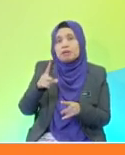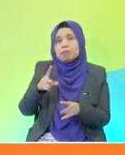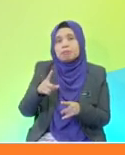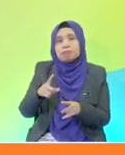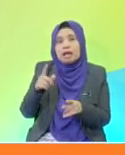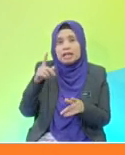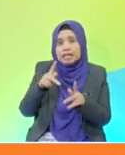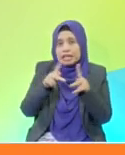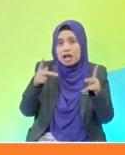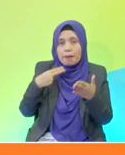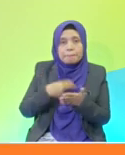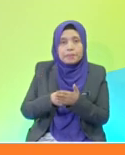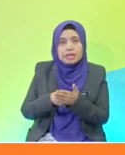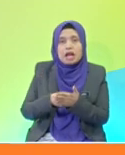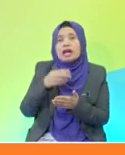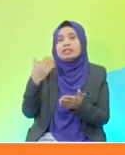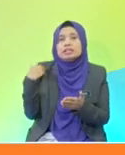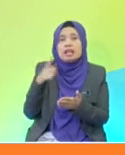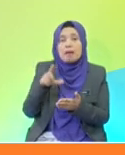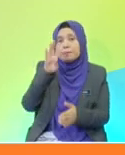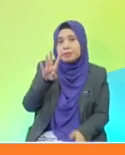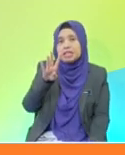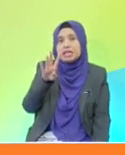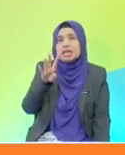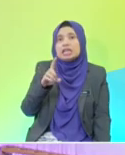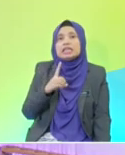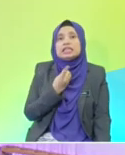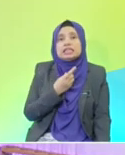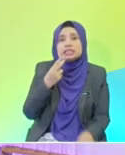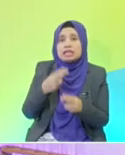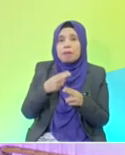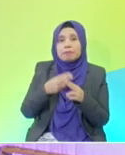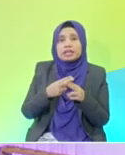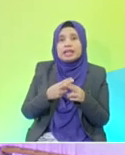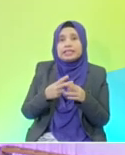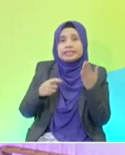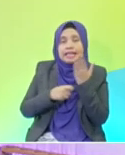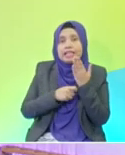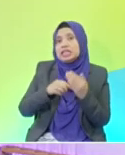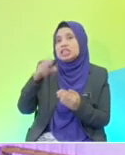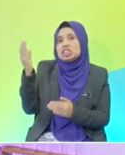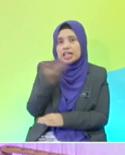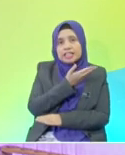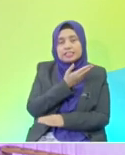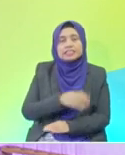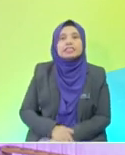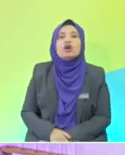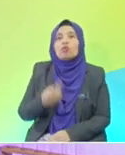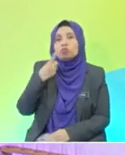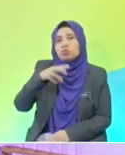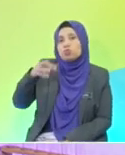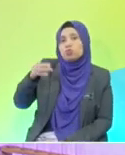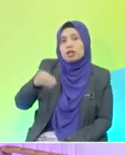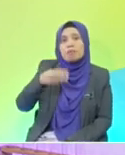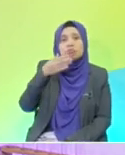jawaban kita adalah B nah ini kita namakan sebagai teknik cantas untuk calon mudah